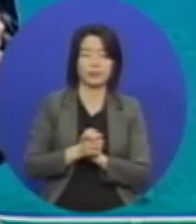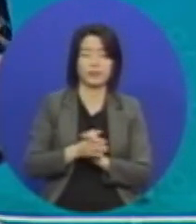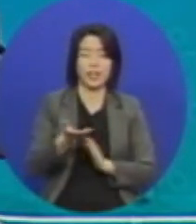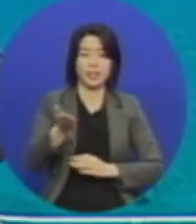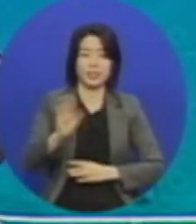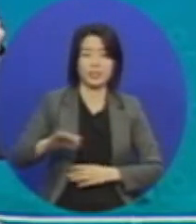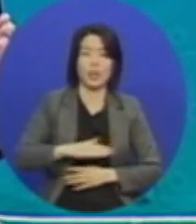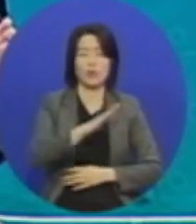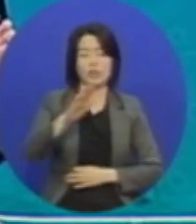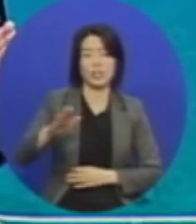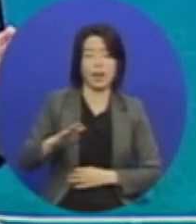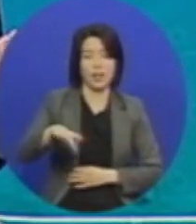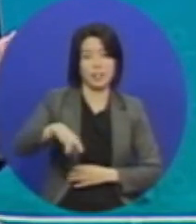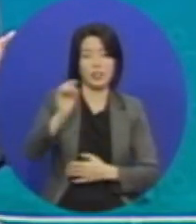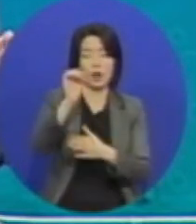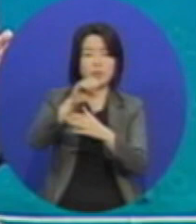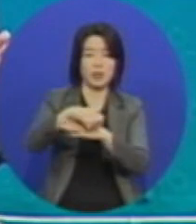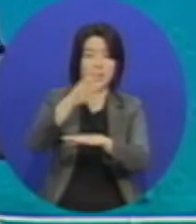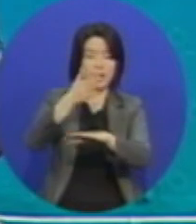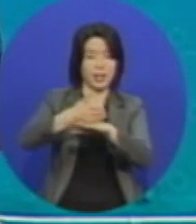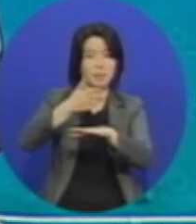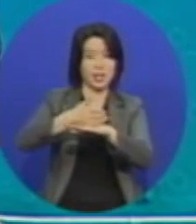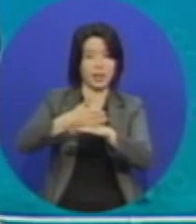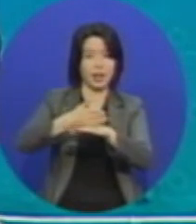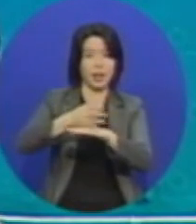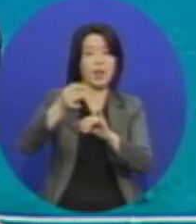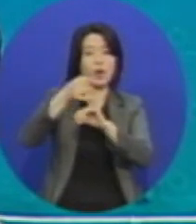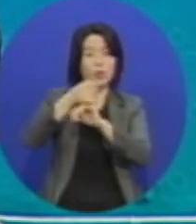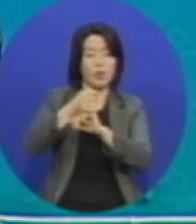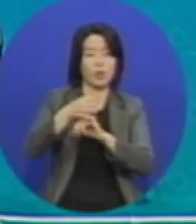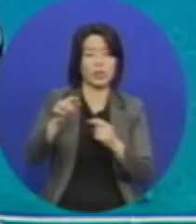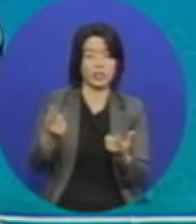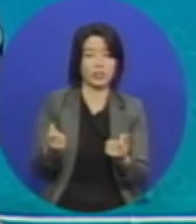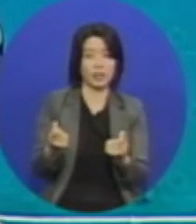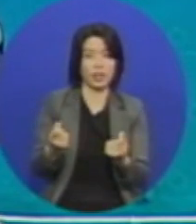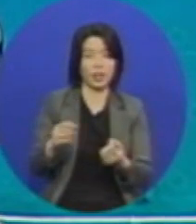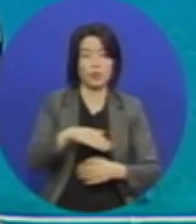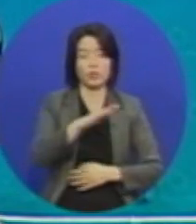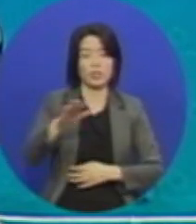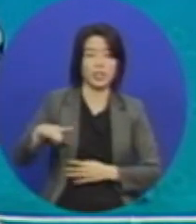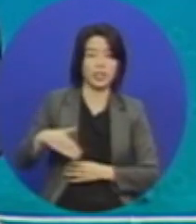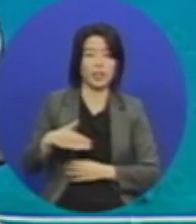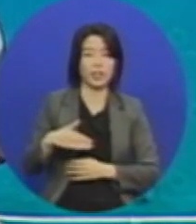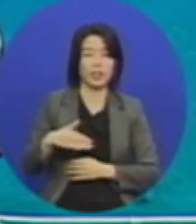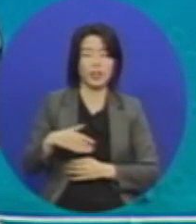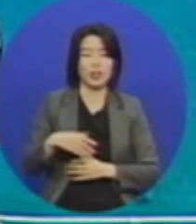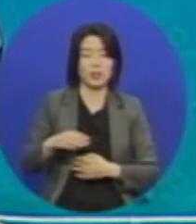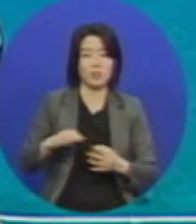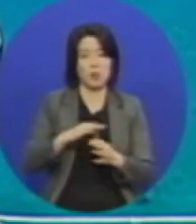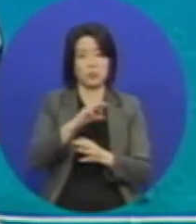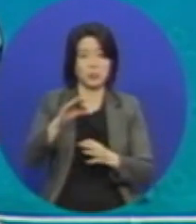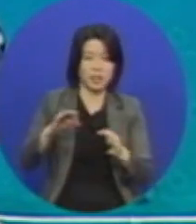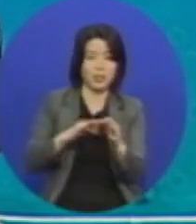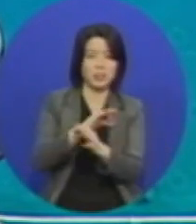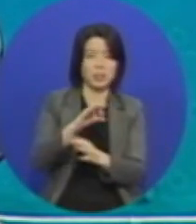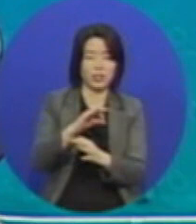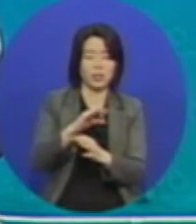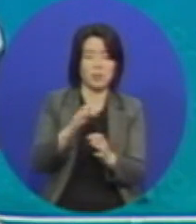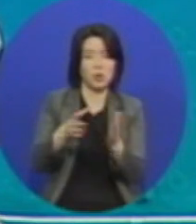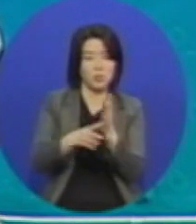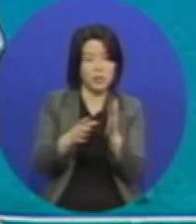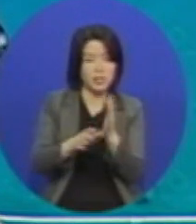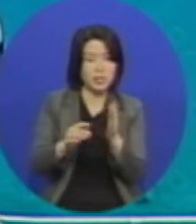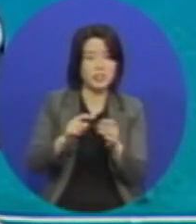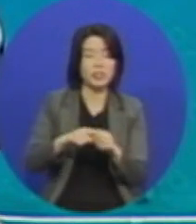그러나 우리가 첫 열매 감사가 꼭 하나님이 이렇게 우리에게 어떤 재정적인 또 물질적인